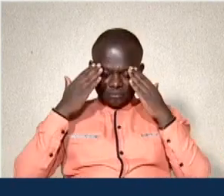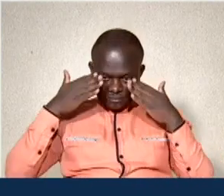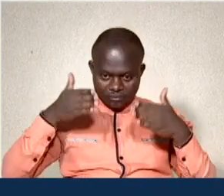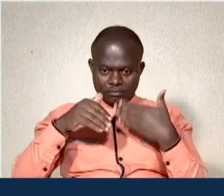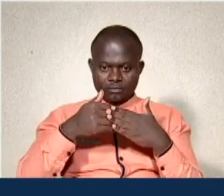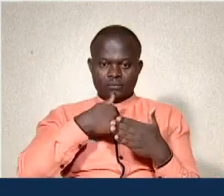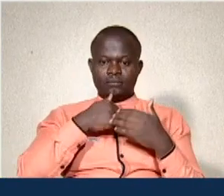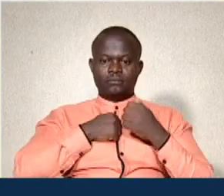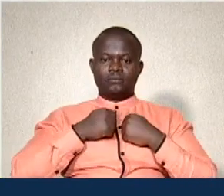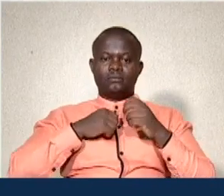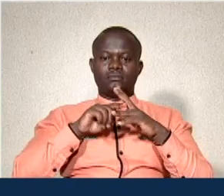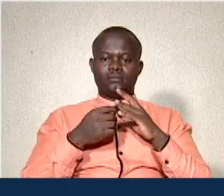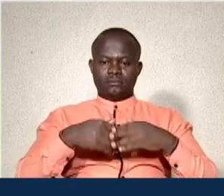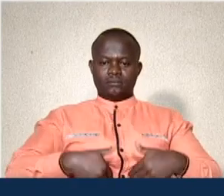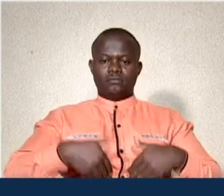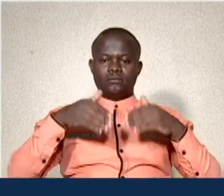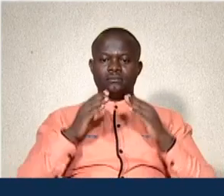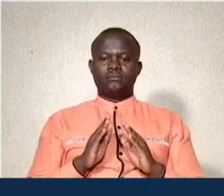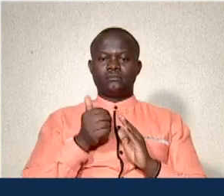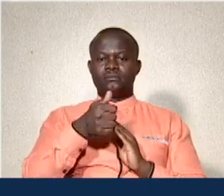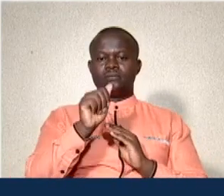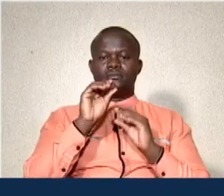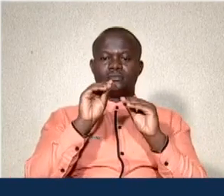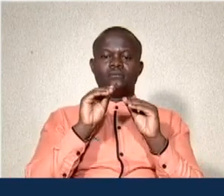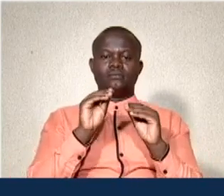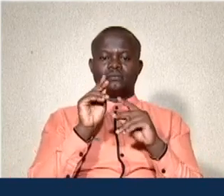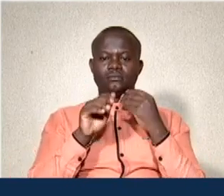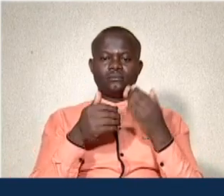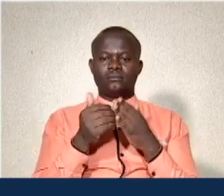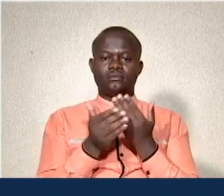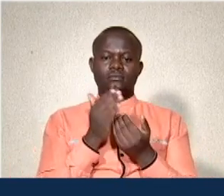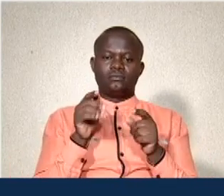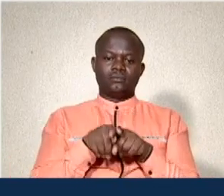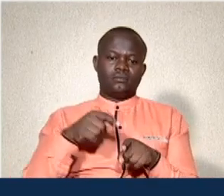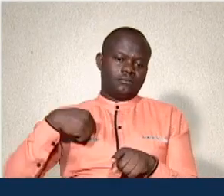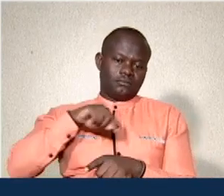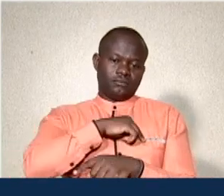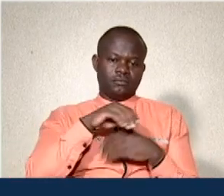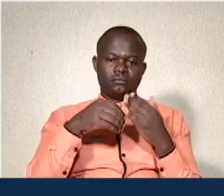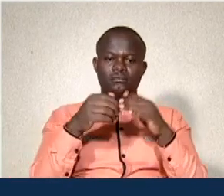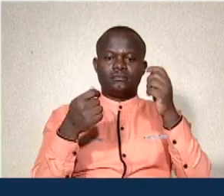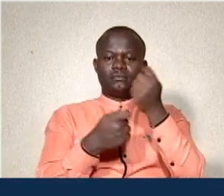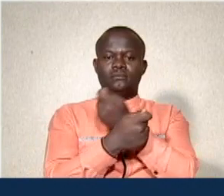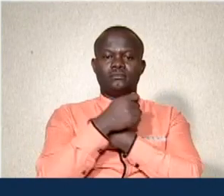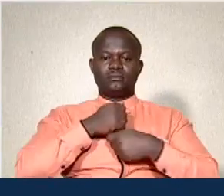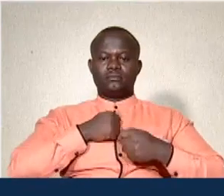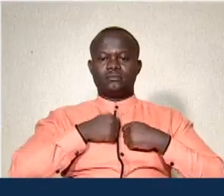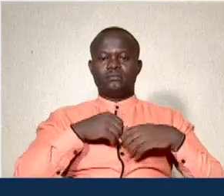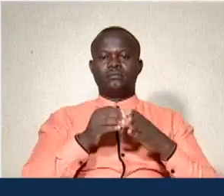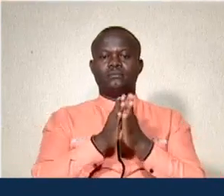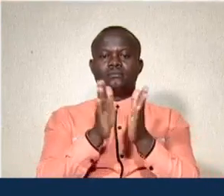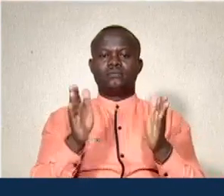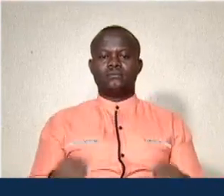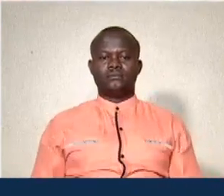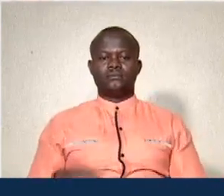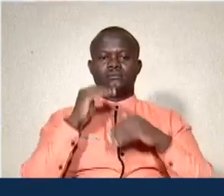Ndi Umunyarwanda, duhereye mu rubyiruko, ni ryo somo duha abo turera natwe ubwacu no guhindura Abanyarwanda muri rusange.